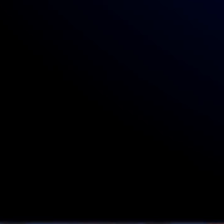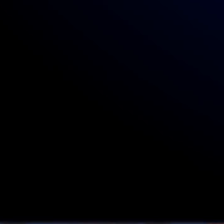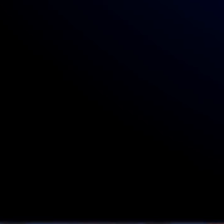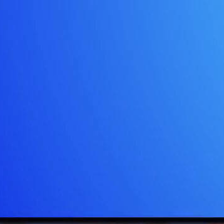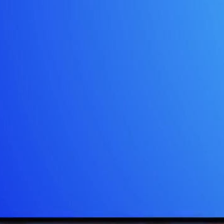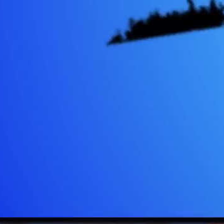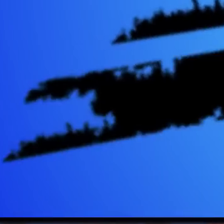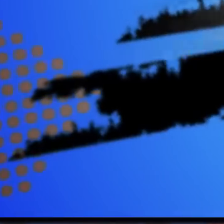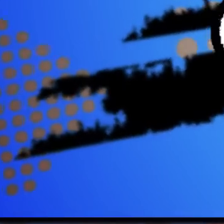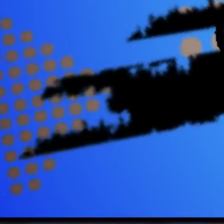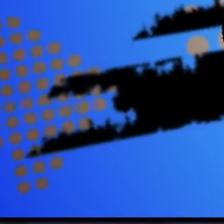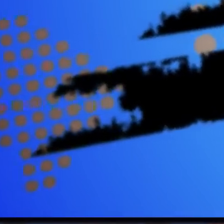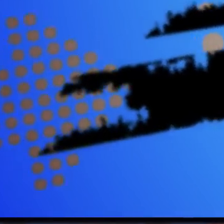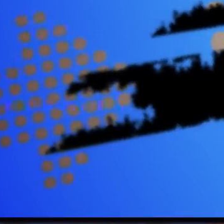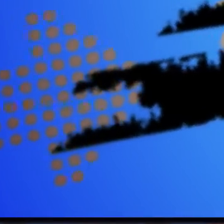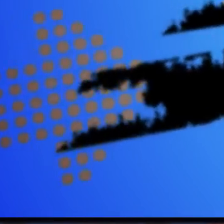ዘለ